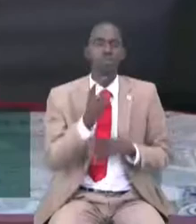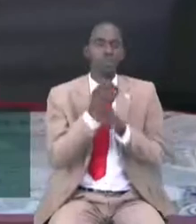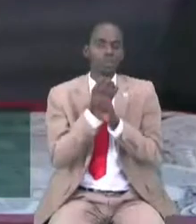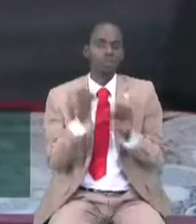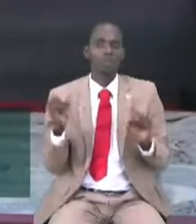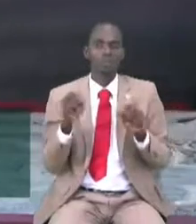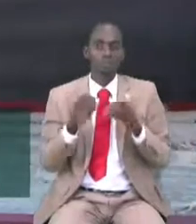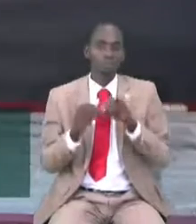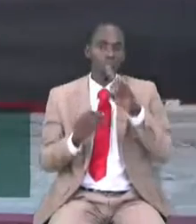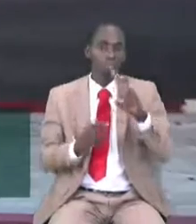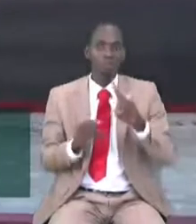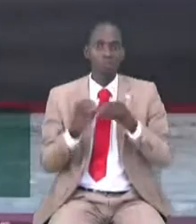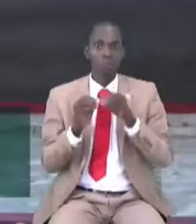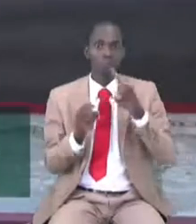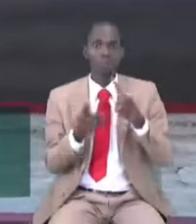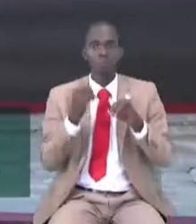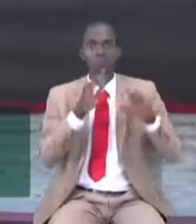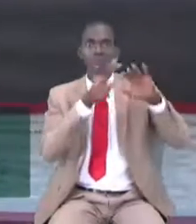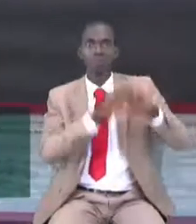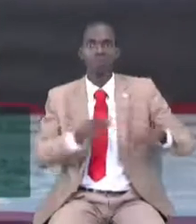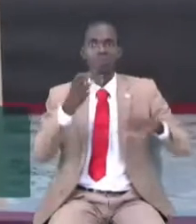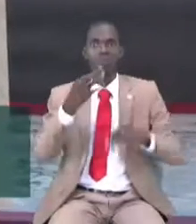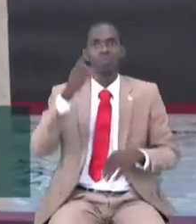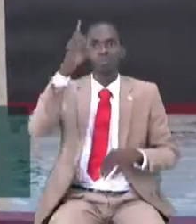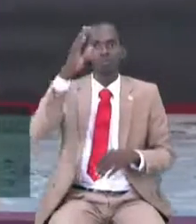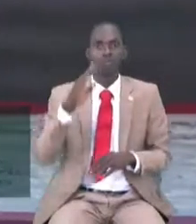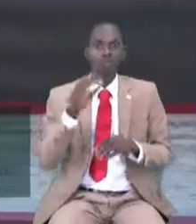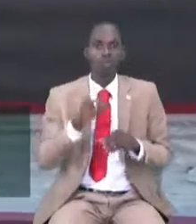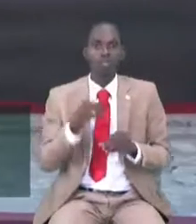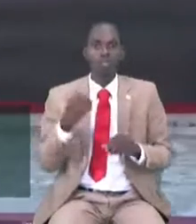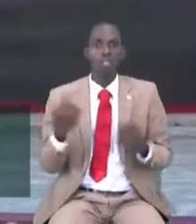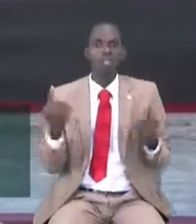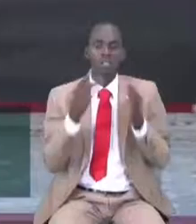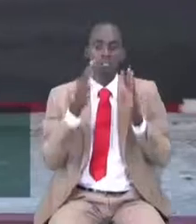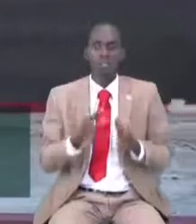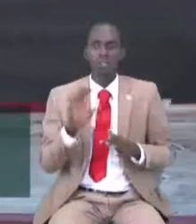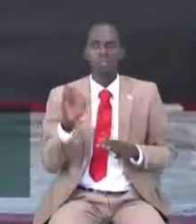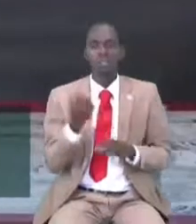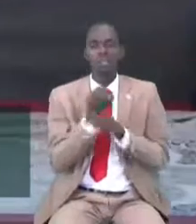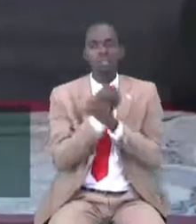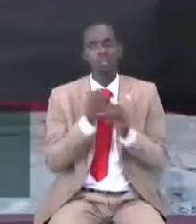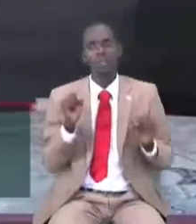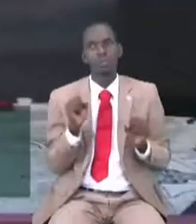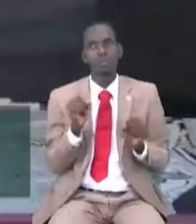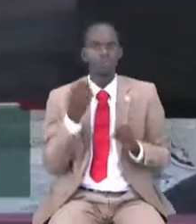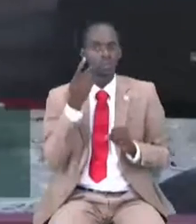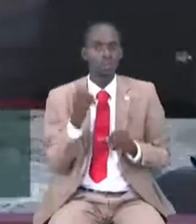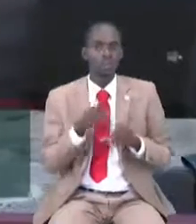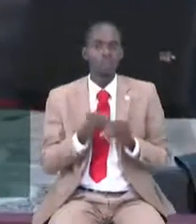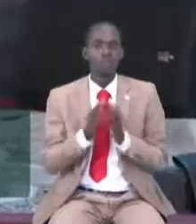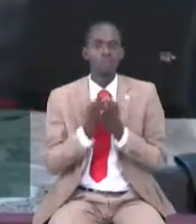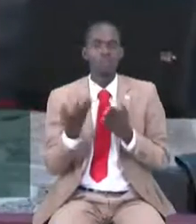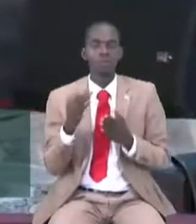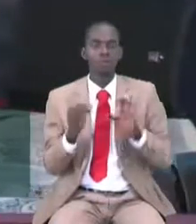salut, la miséricorde de Dieu dans le salut des pécheurs. La miséricorde de Dieu dans le salut des